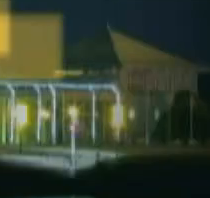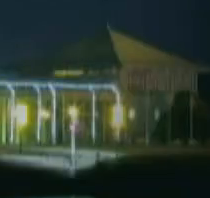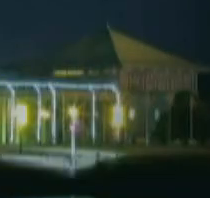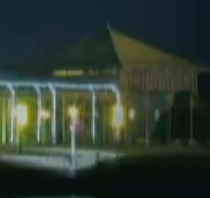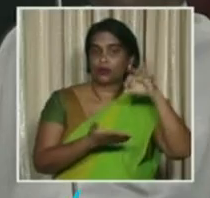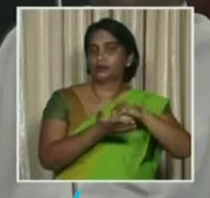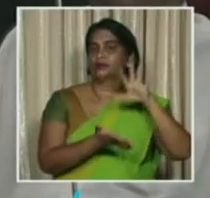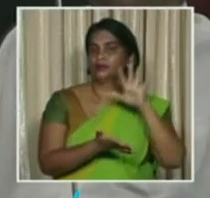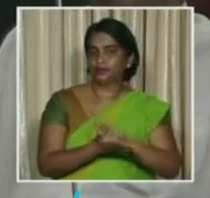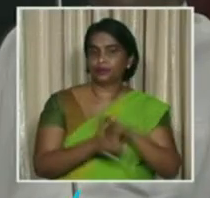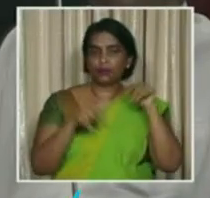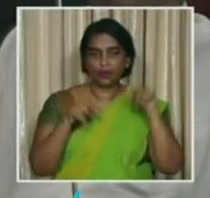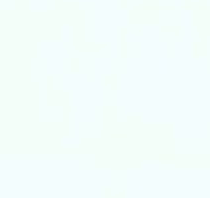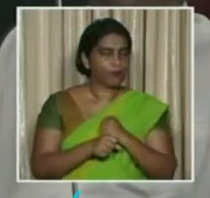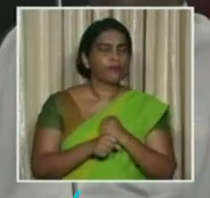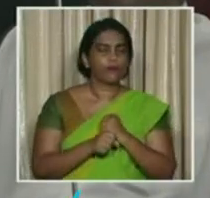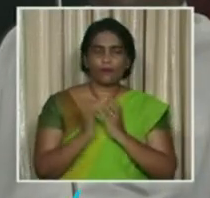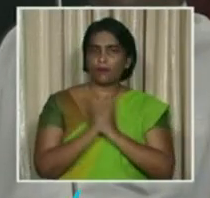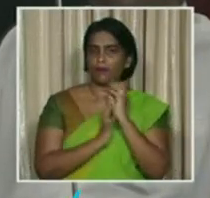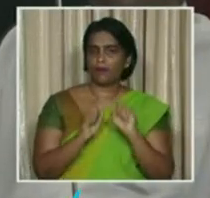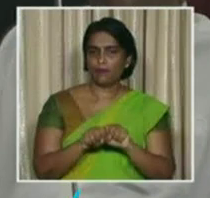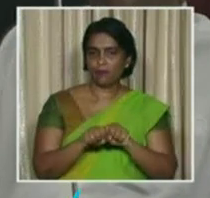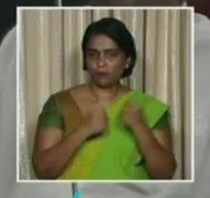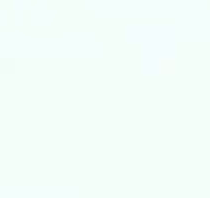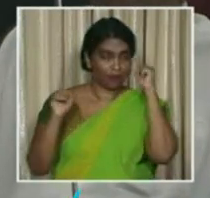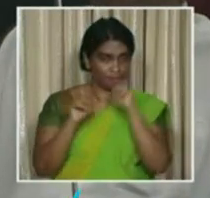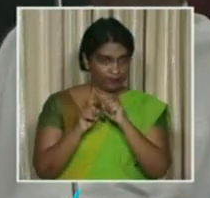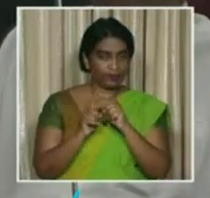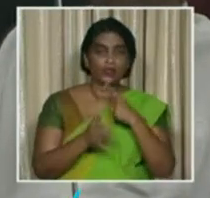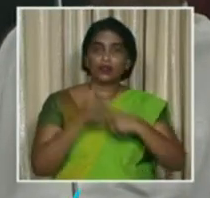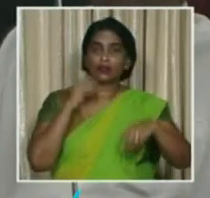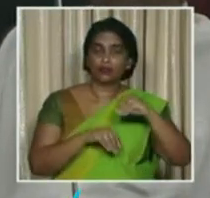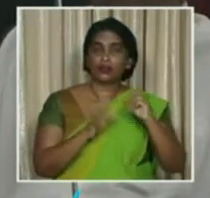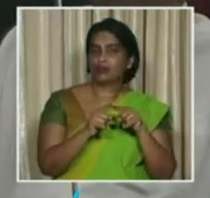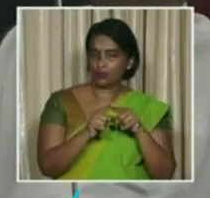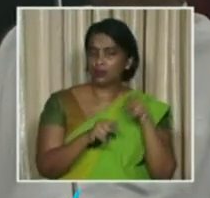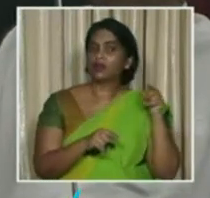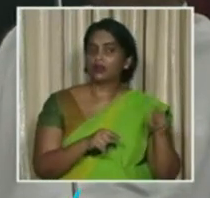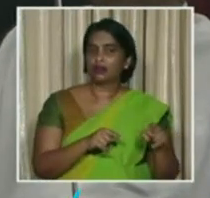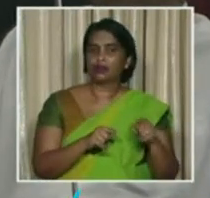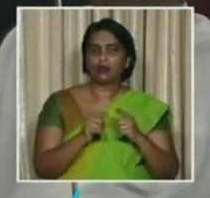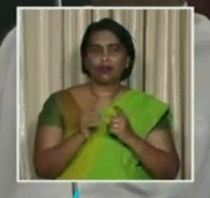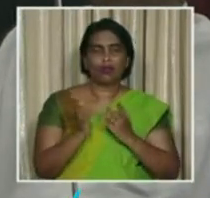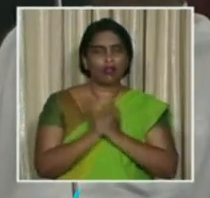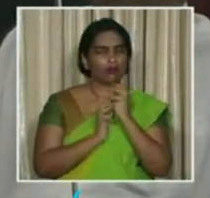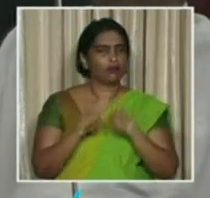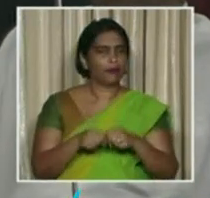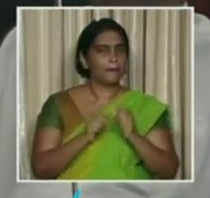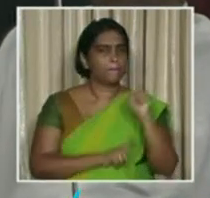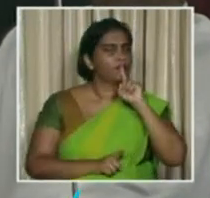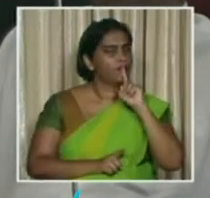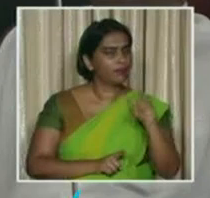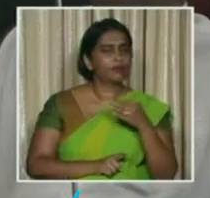කතානායකතුමනි දැන් මේ ආණ්ඩුව වරප්‍රසාද කඩනවා කියලා අධිකරණයට විරුද්ධවයි මැතිවරණ කොමිසමටයි විරුද්ධව වරප්‍රසාද කඩනවා කියලා පාර්ලිමේන්තුවට